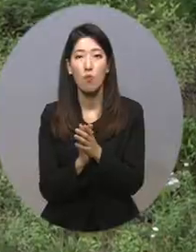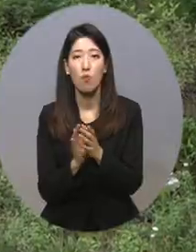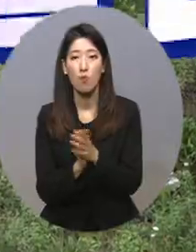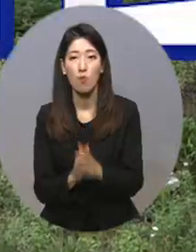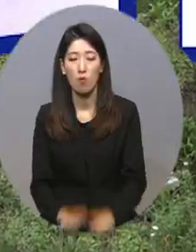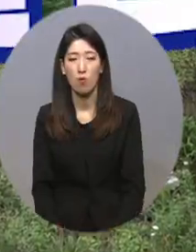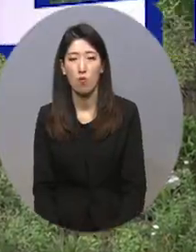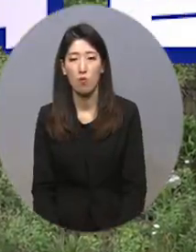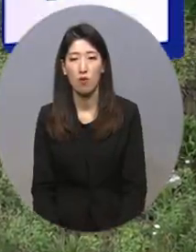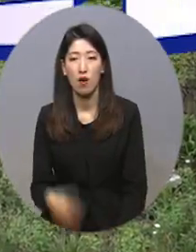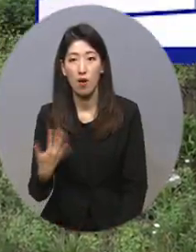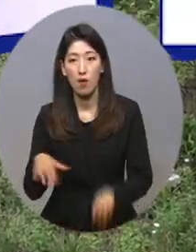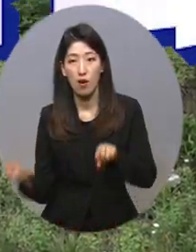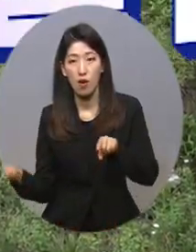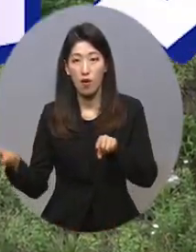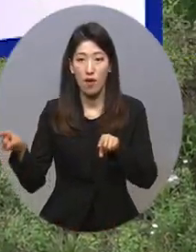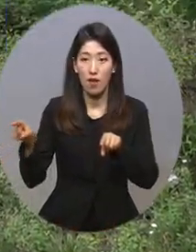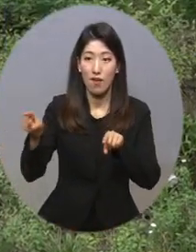나이스!